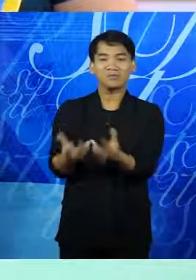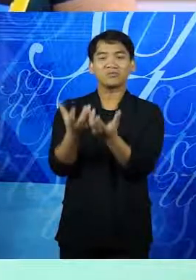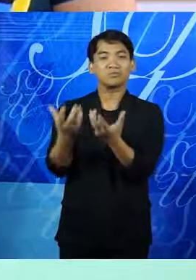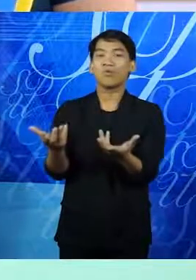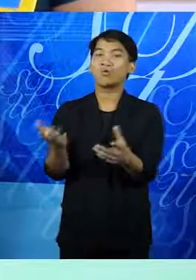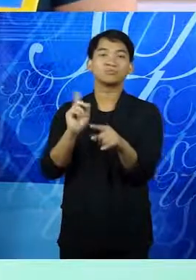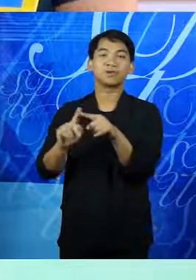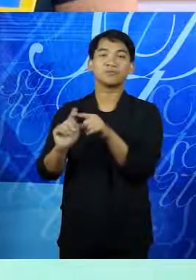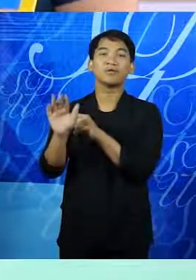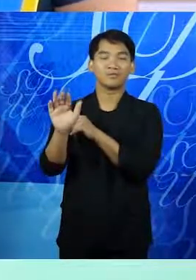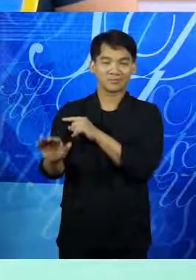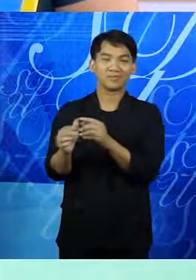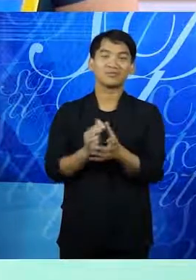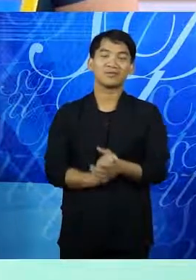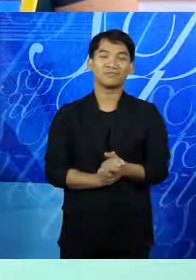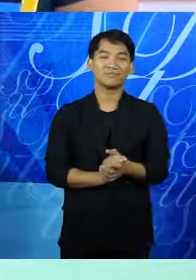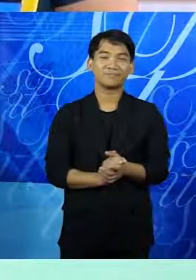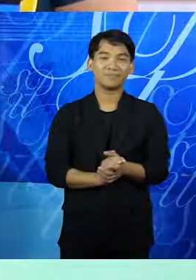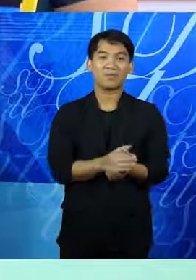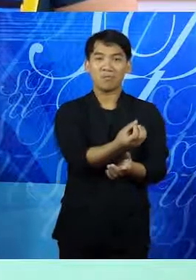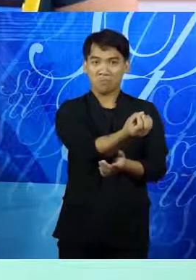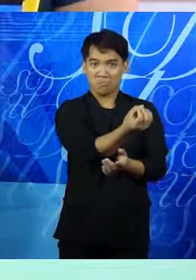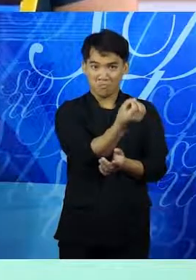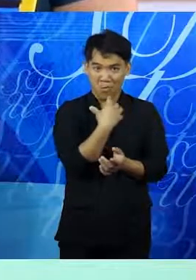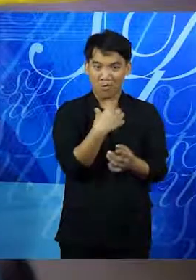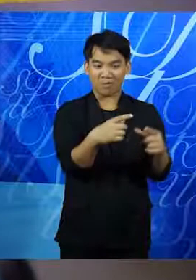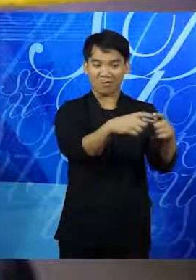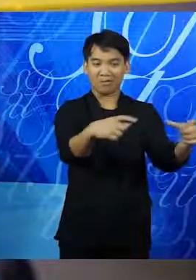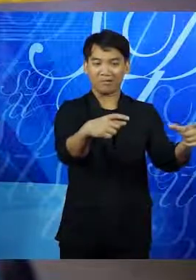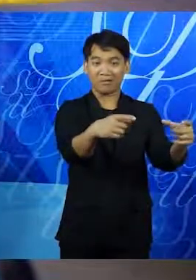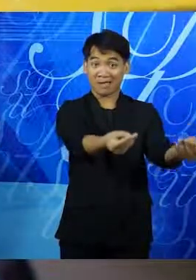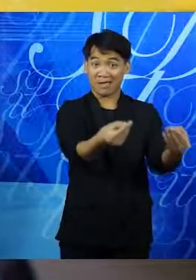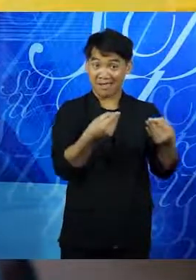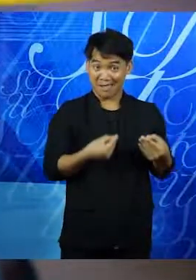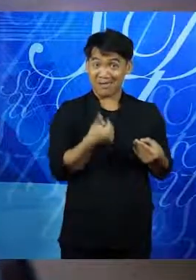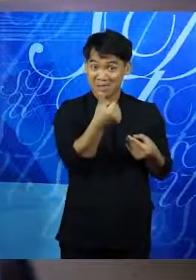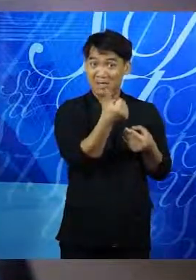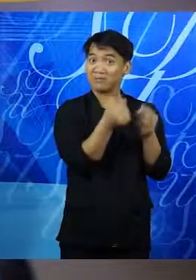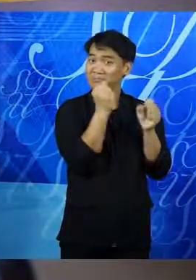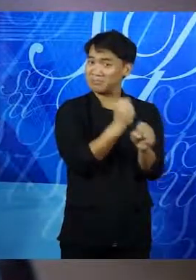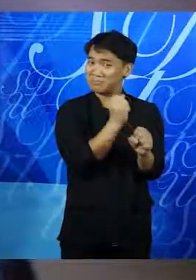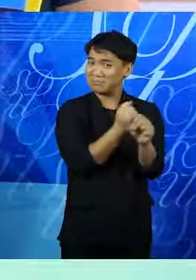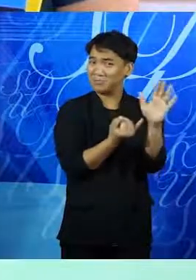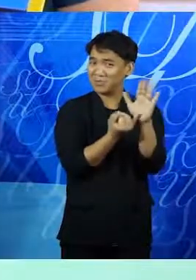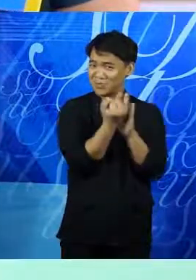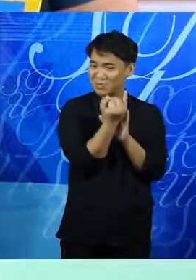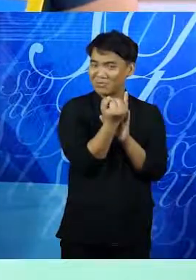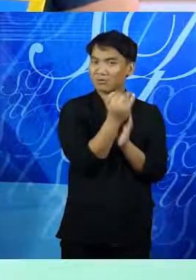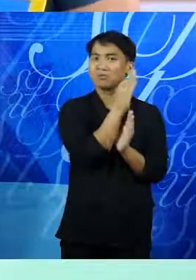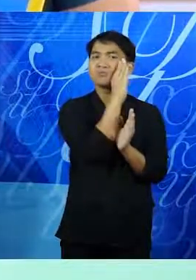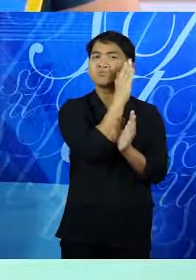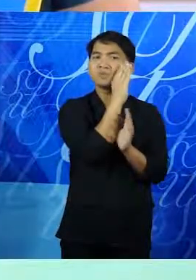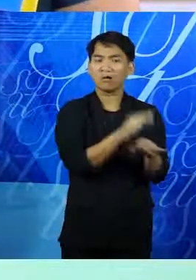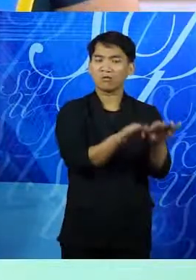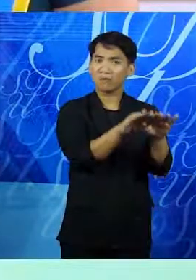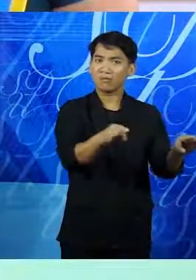คะเด็กสามารถที่จะแลกเปลี่ยนได้แล้วเราก็จะมาขยายคำให้เพิ่มขึ้นบางทีเด็กอยากได้2อย่าง